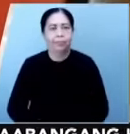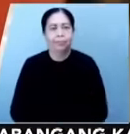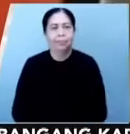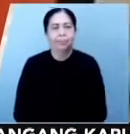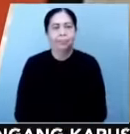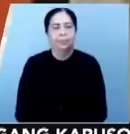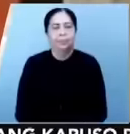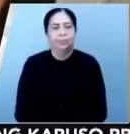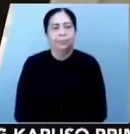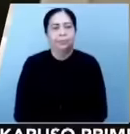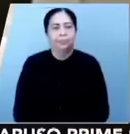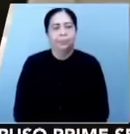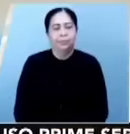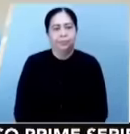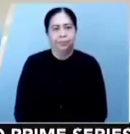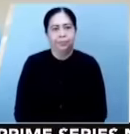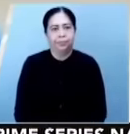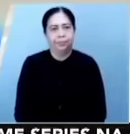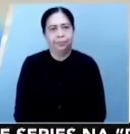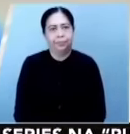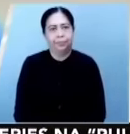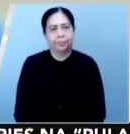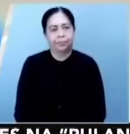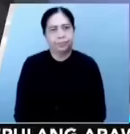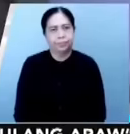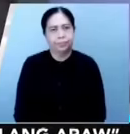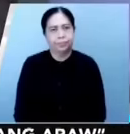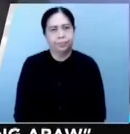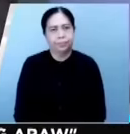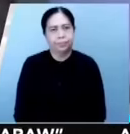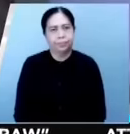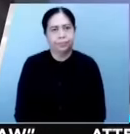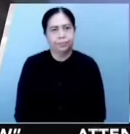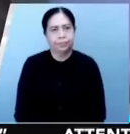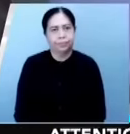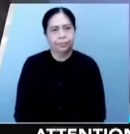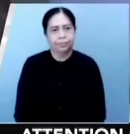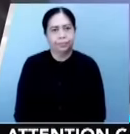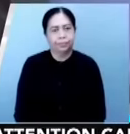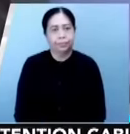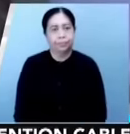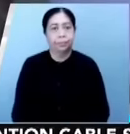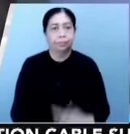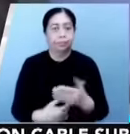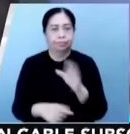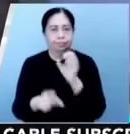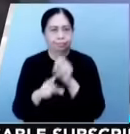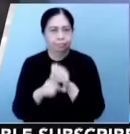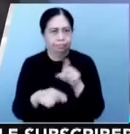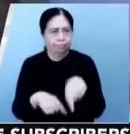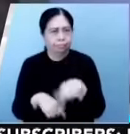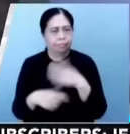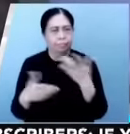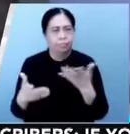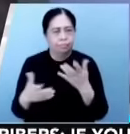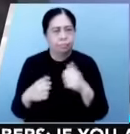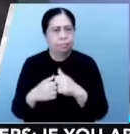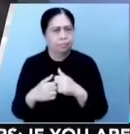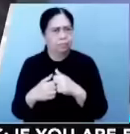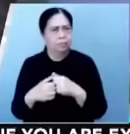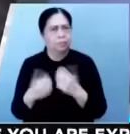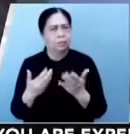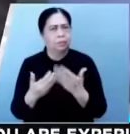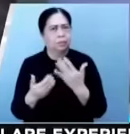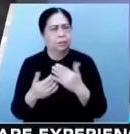Salima Refra, nakatutok, 24 oras. Huli kam sa Tanay Rizal ang tila walang kahirap-hirap na pagtangay sa